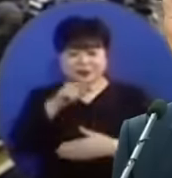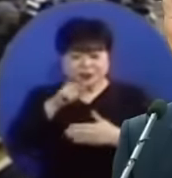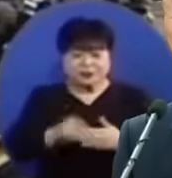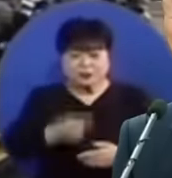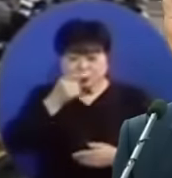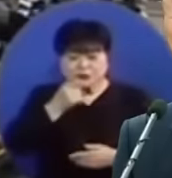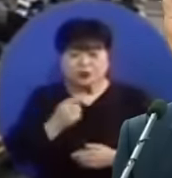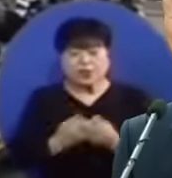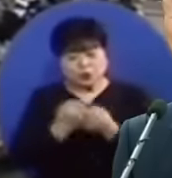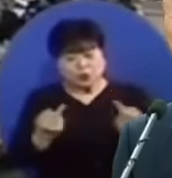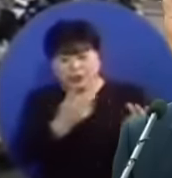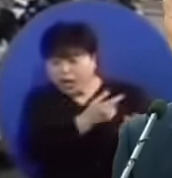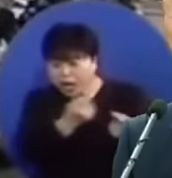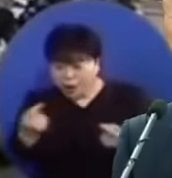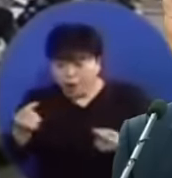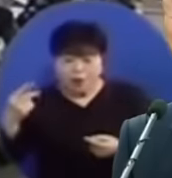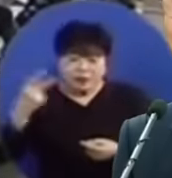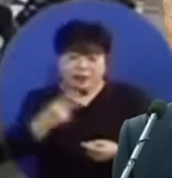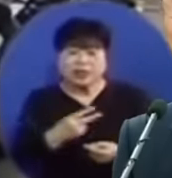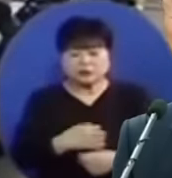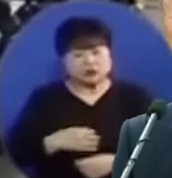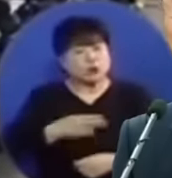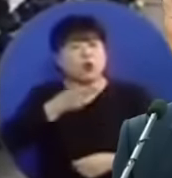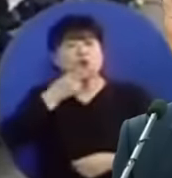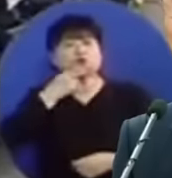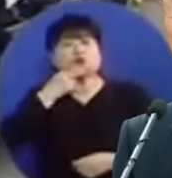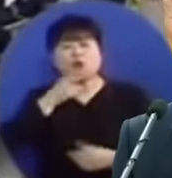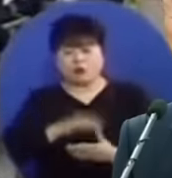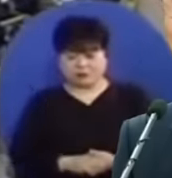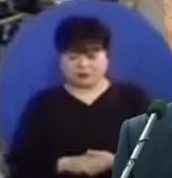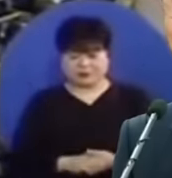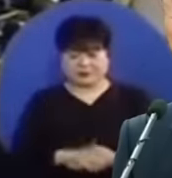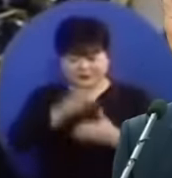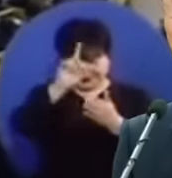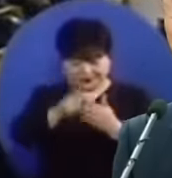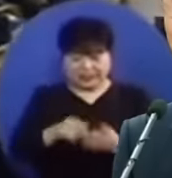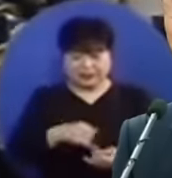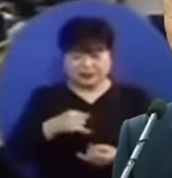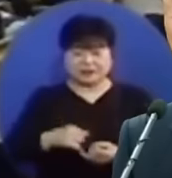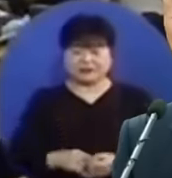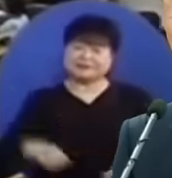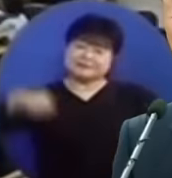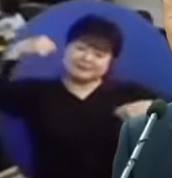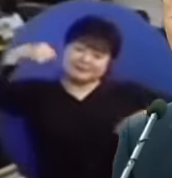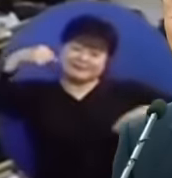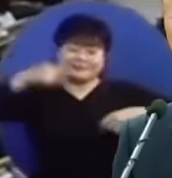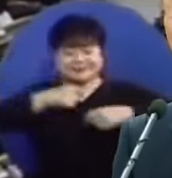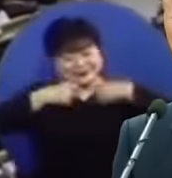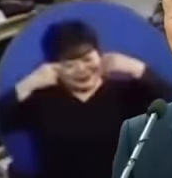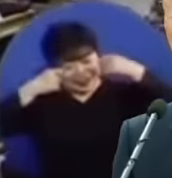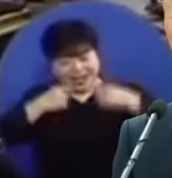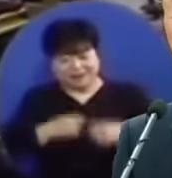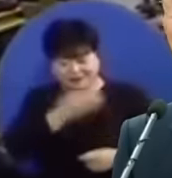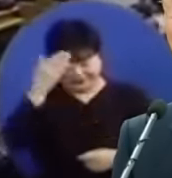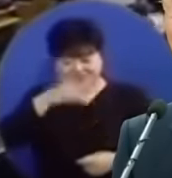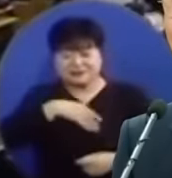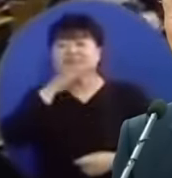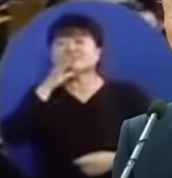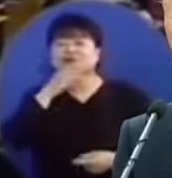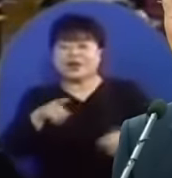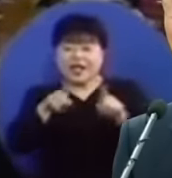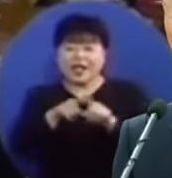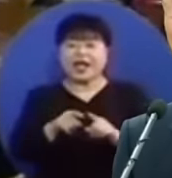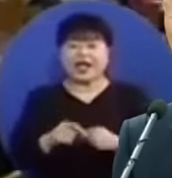심령은 물된 동산 같겠고 다시는 근심이 없으리다 할지어다. 그때 처녀는 춤추며 즐거워하겠고 청년과 노인은